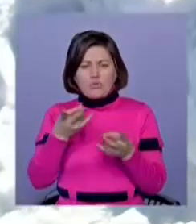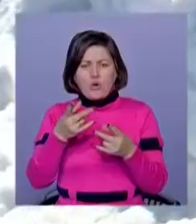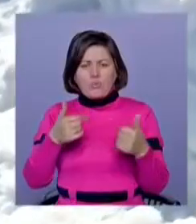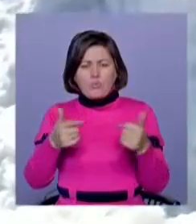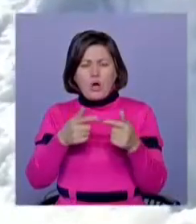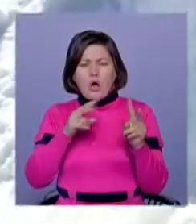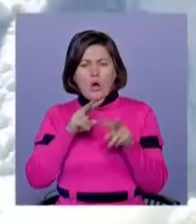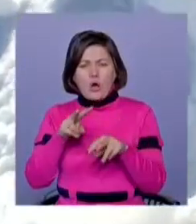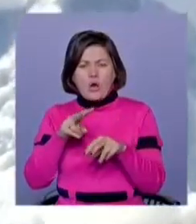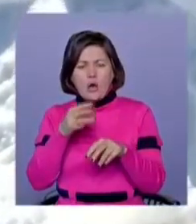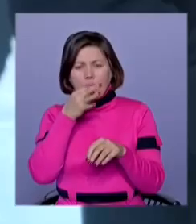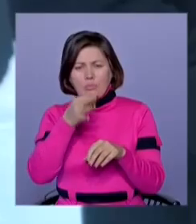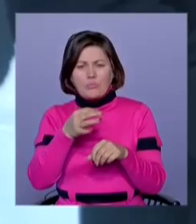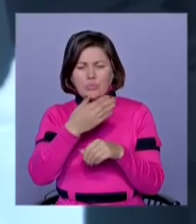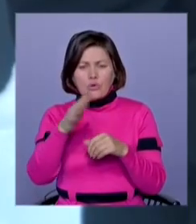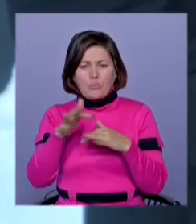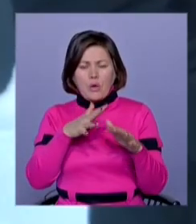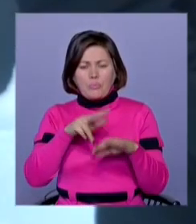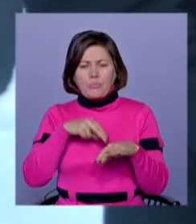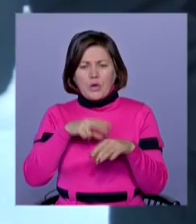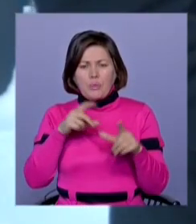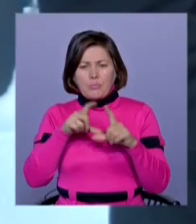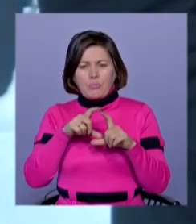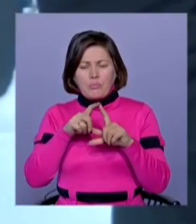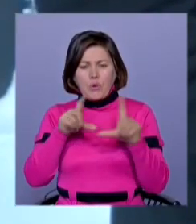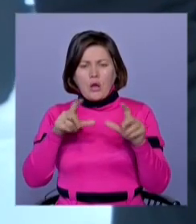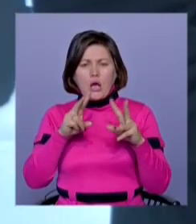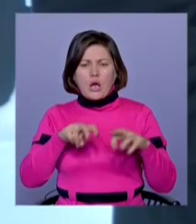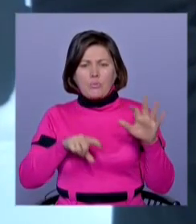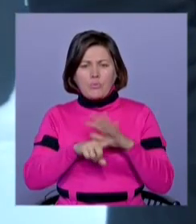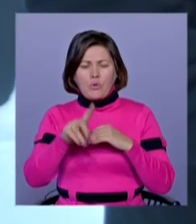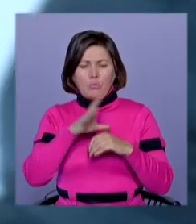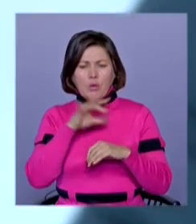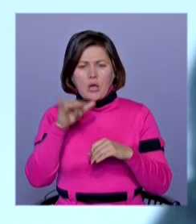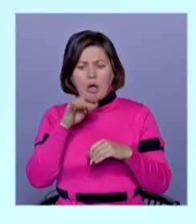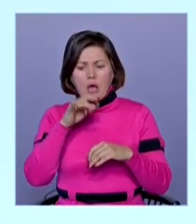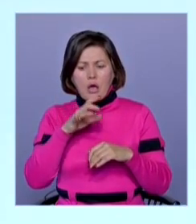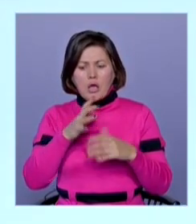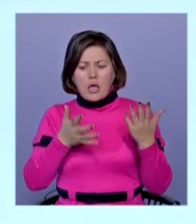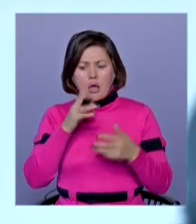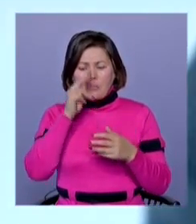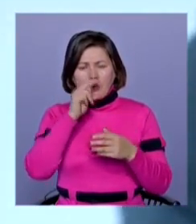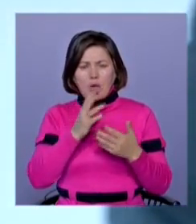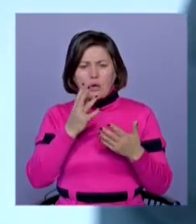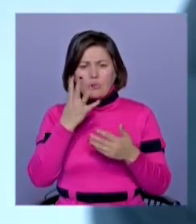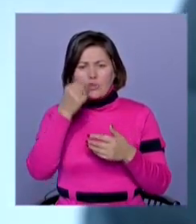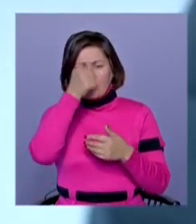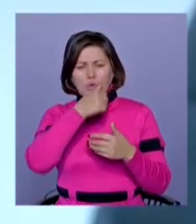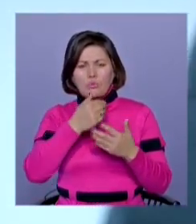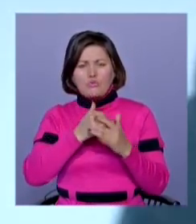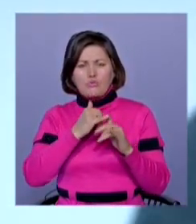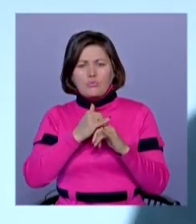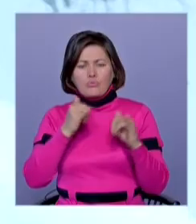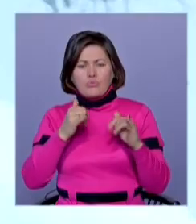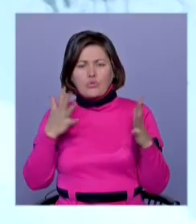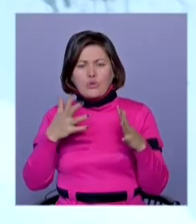органдар қадағалауға алса дейді. Бұл іс бойынша полиция департаменті тергеуде бастап кеткен. Айыпты анықталса, 4 жылдан артық түрмеге қамалуы